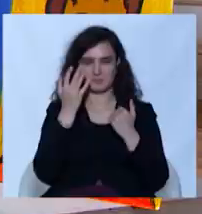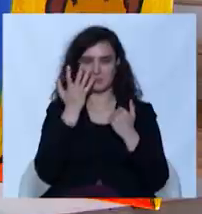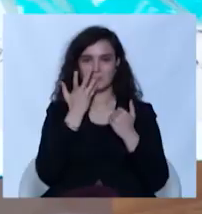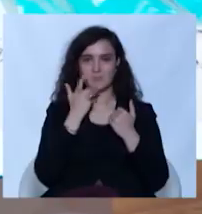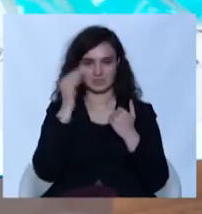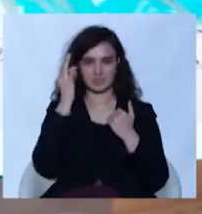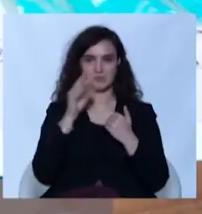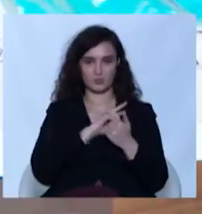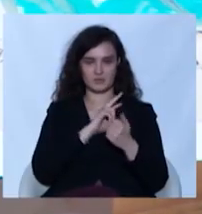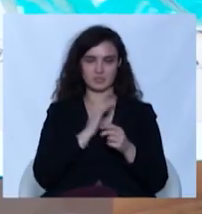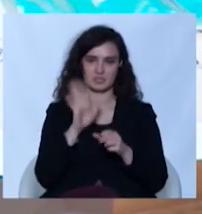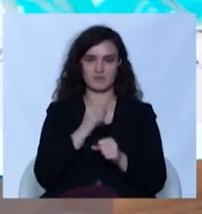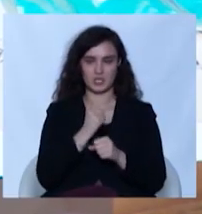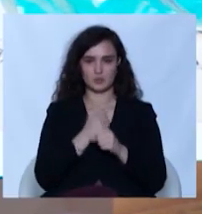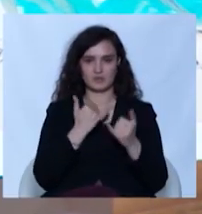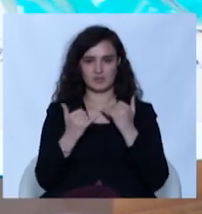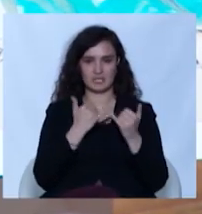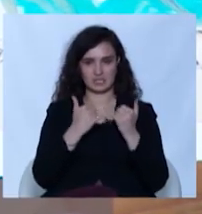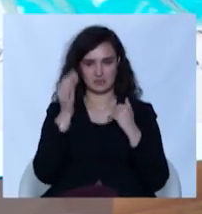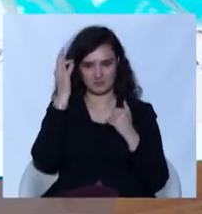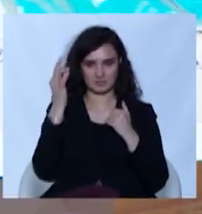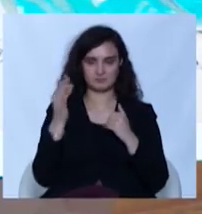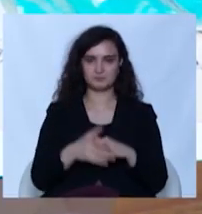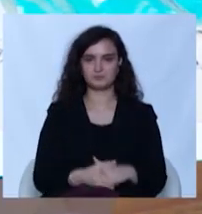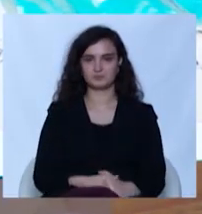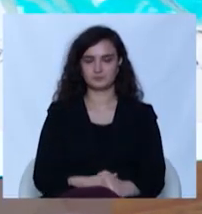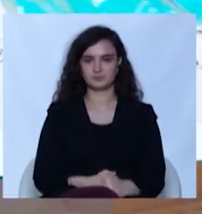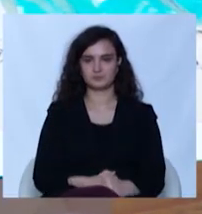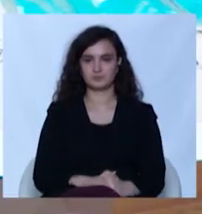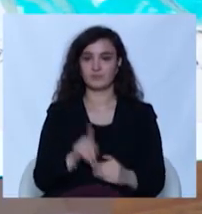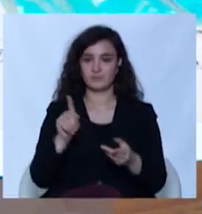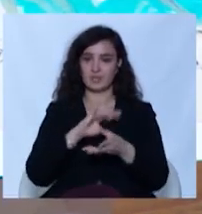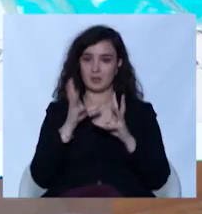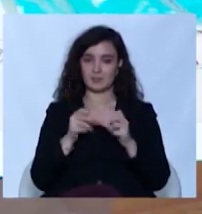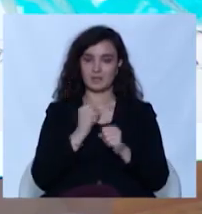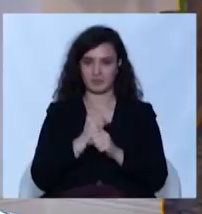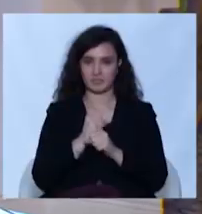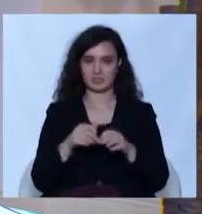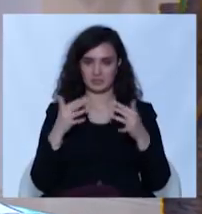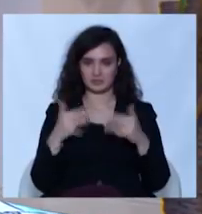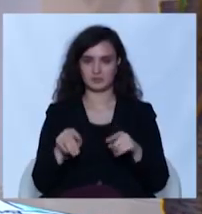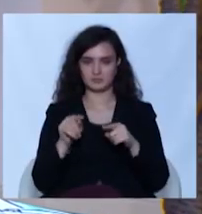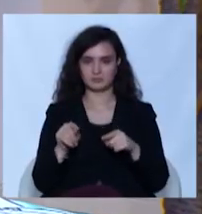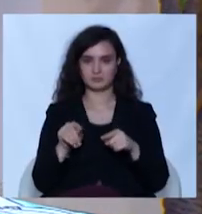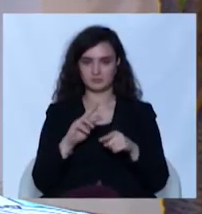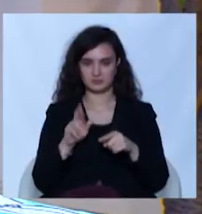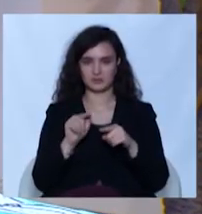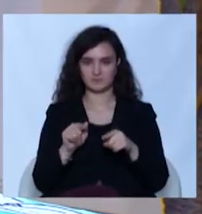კი ბატონო, გავაკეთოთ ყვითელი თმები. ახლა ეს ყველაფერი გავაკეთეთ და